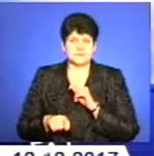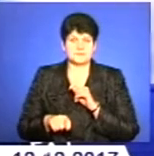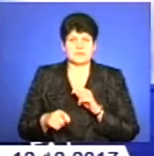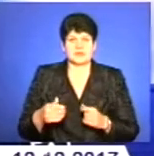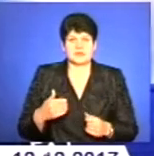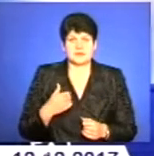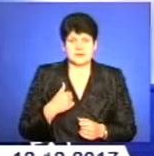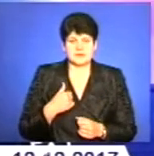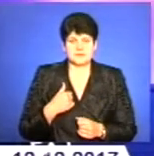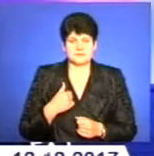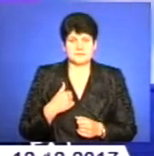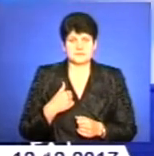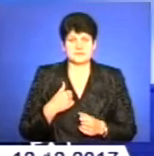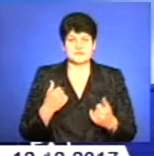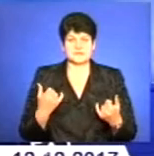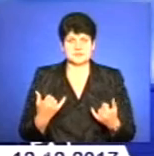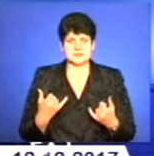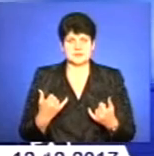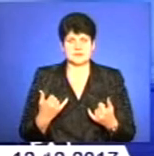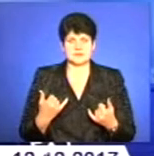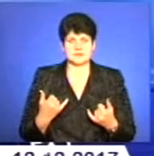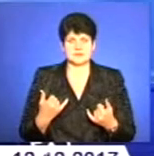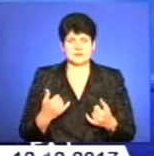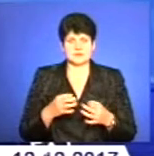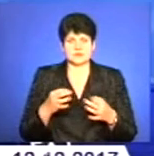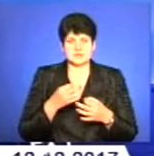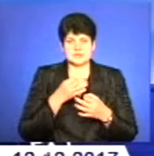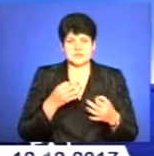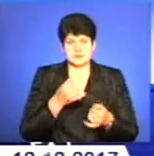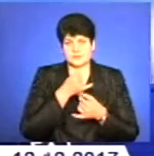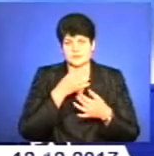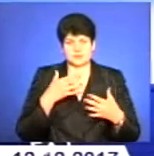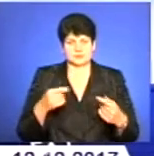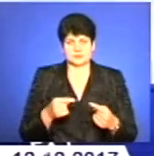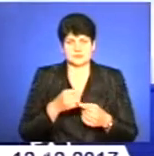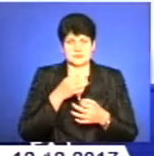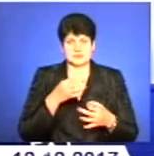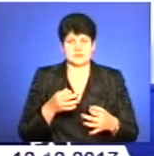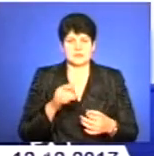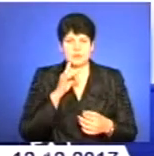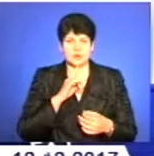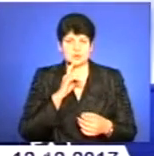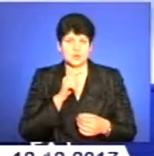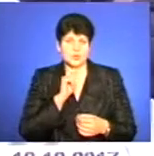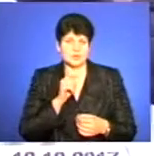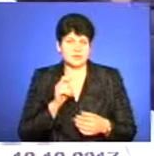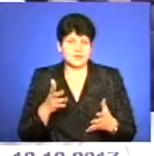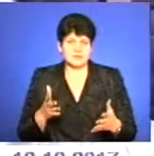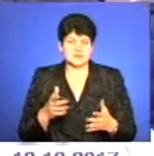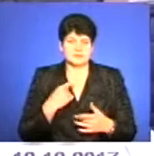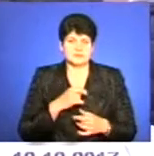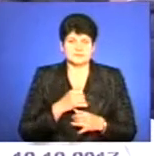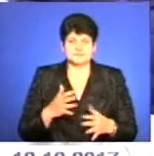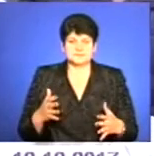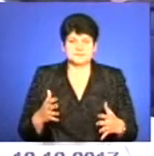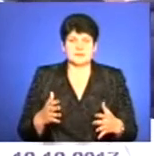Я зараз тільки писую маски. Я не можу зараз. Поки коментарі зараз отношення.